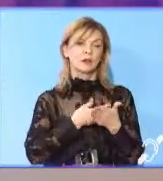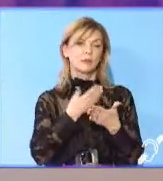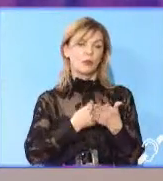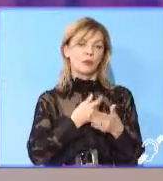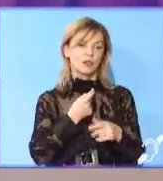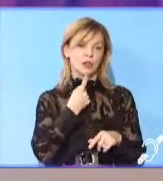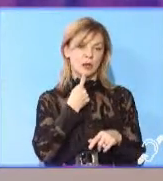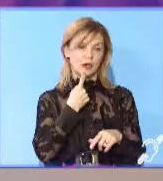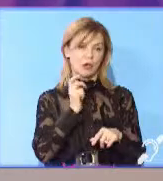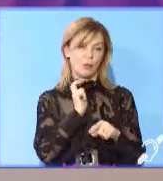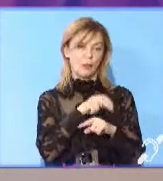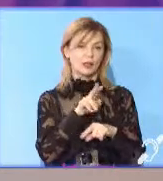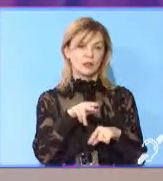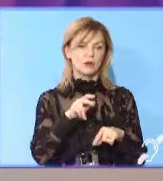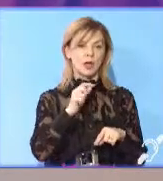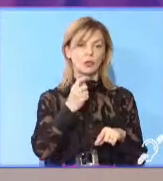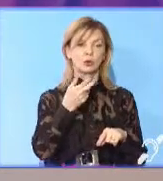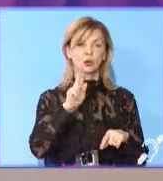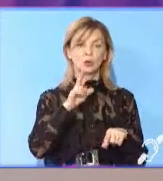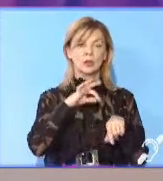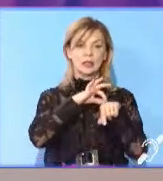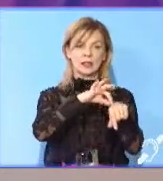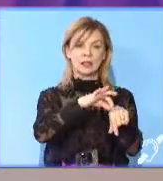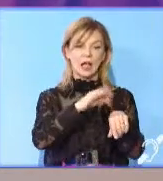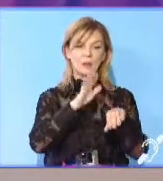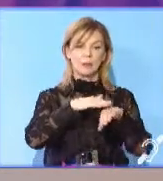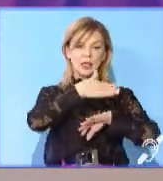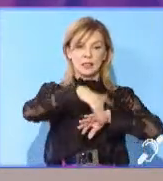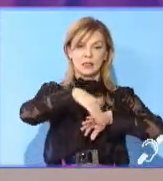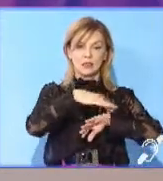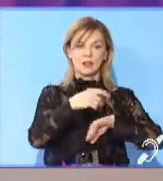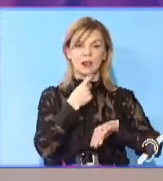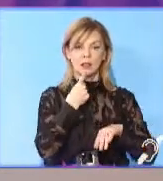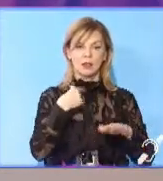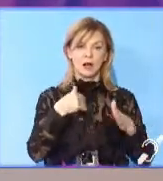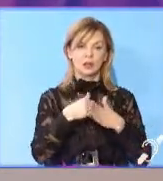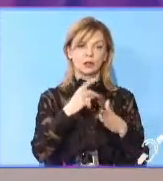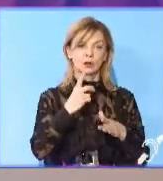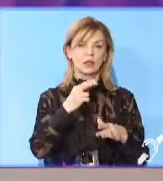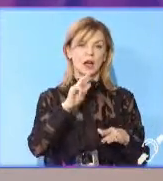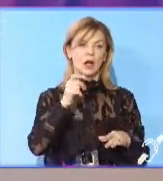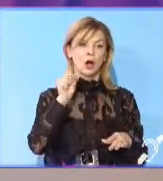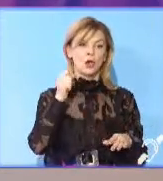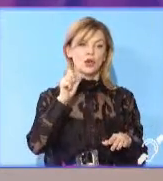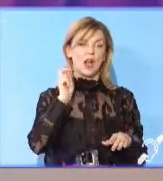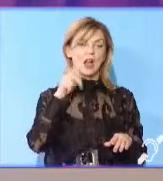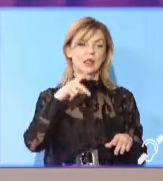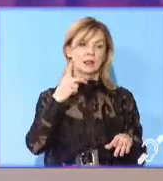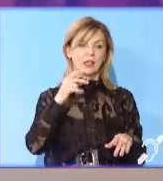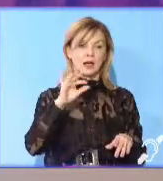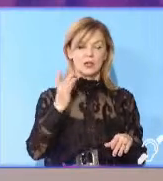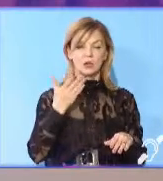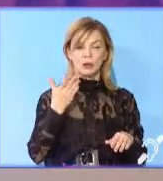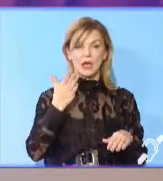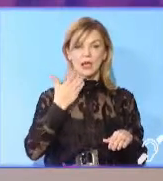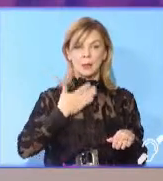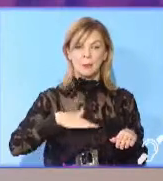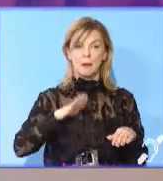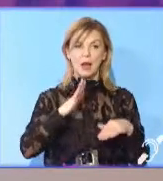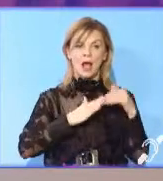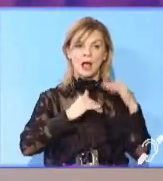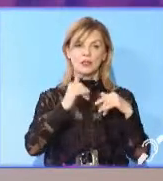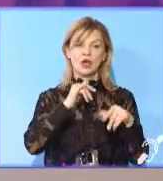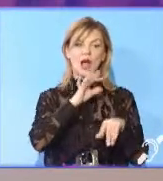poveștile Băniei au participat la un tur ghidat pe străzile Craiovei, alături de Dragoș Andreescu, un pasionat de